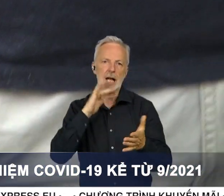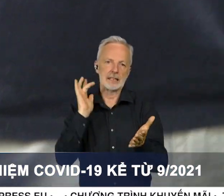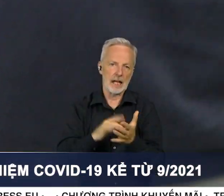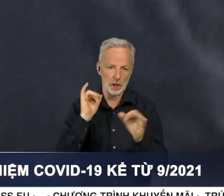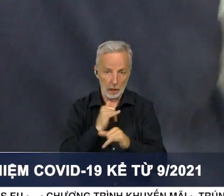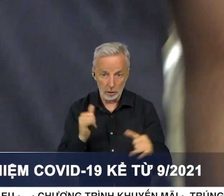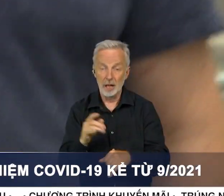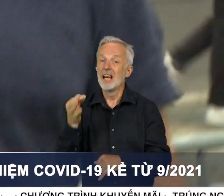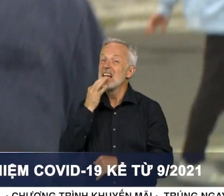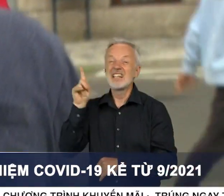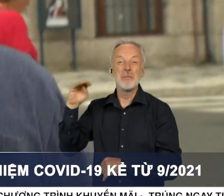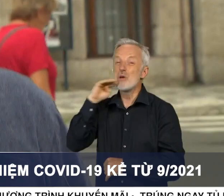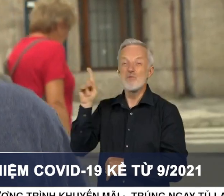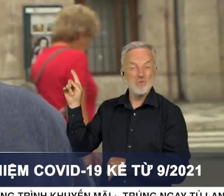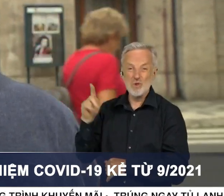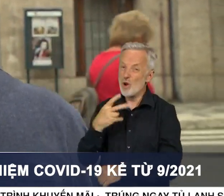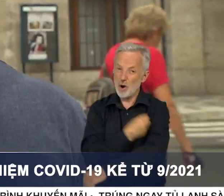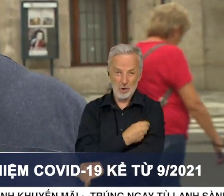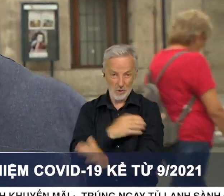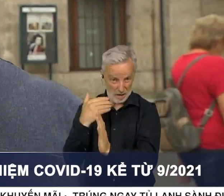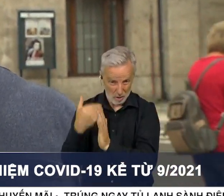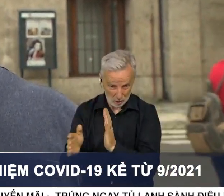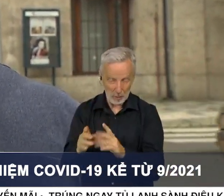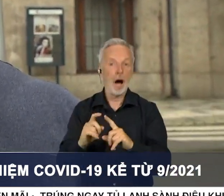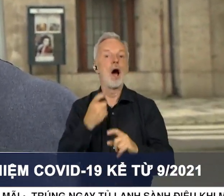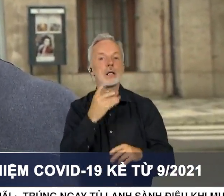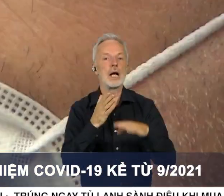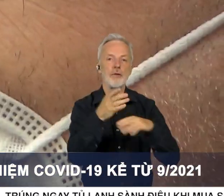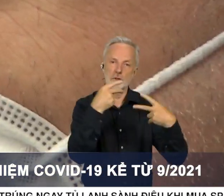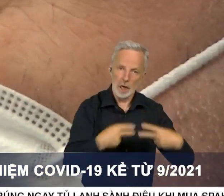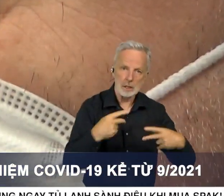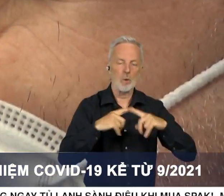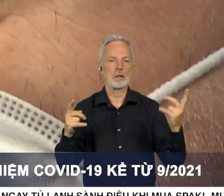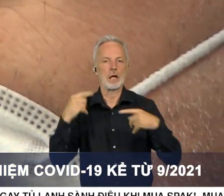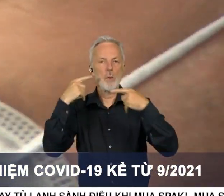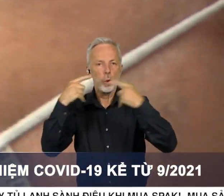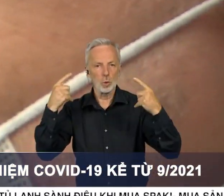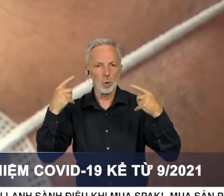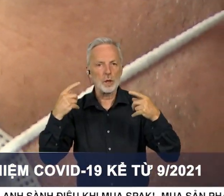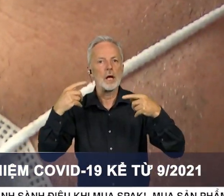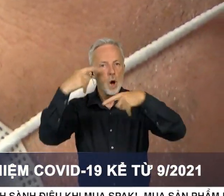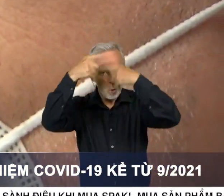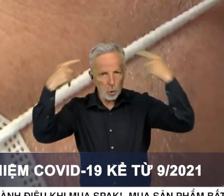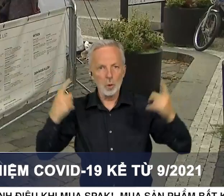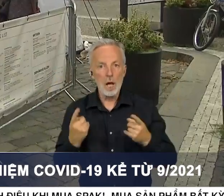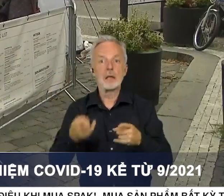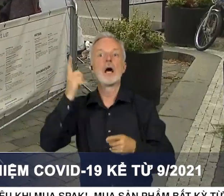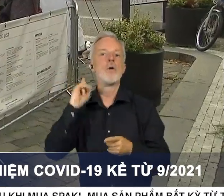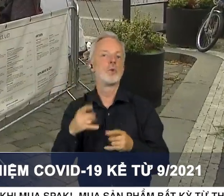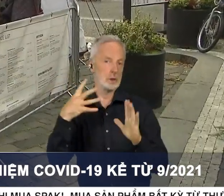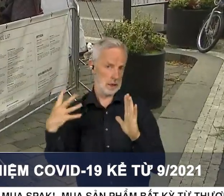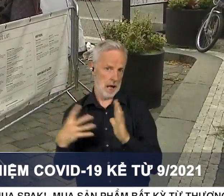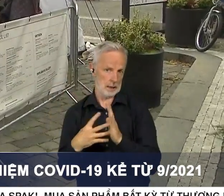người sẽ có tối đa 4 tháng xét nghiệm miễn phí. Theo như bộ, khoảng cách thời gian đó phù hợp khi mỗi loại vaccine có khoảng cách với mũi thứ hai khác